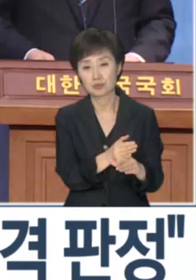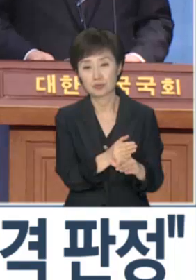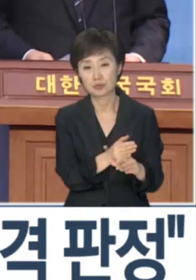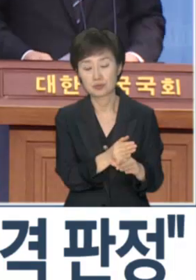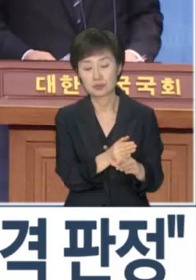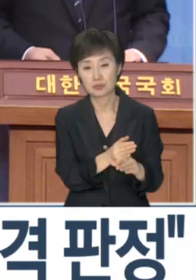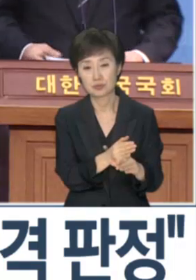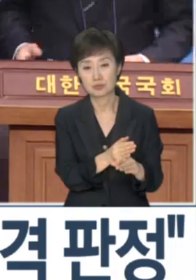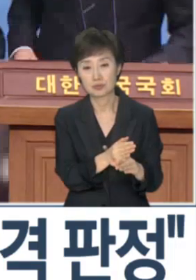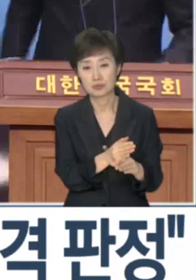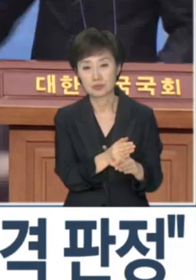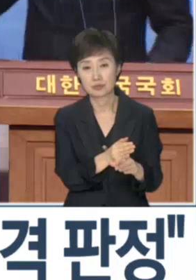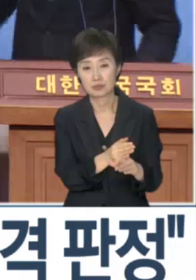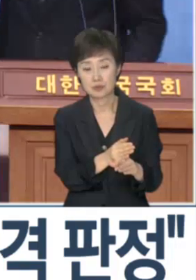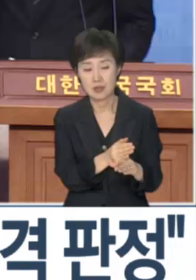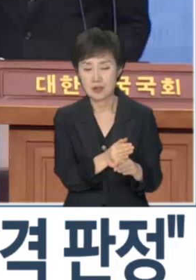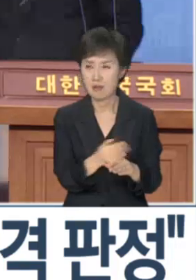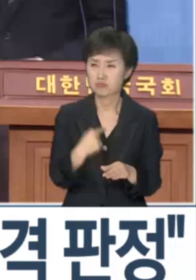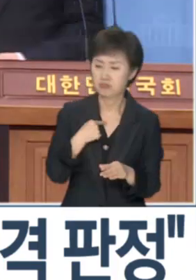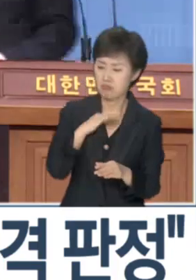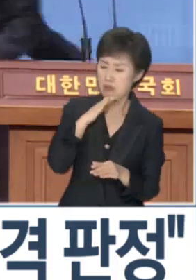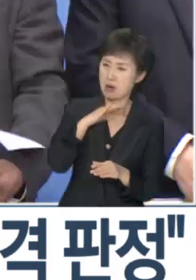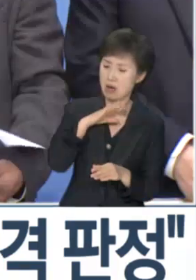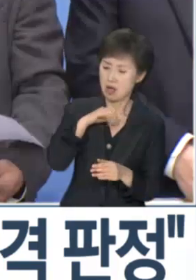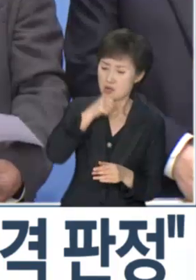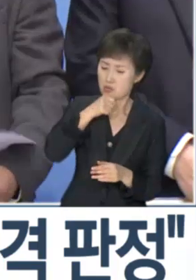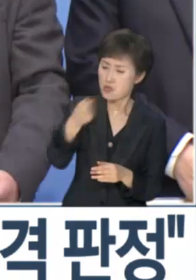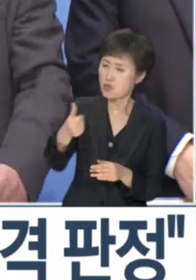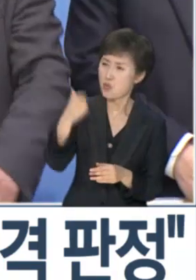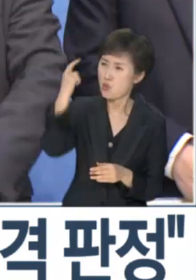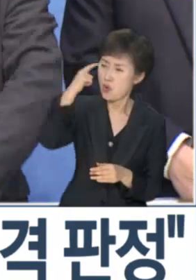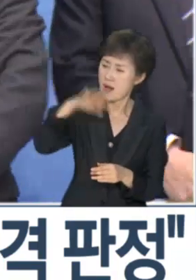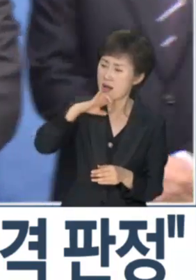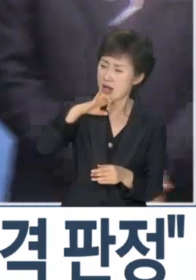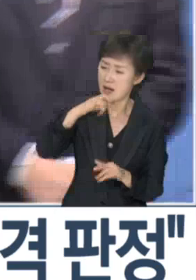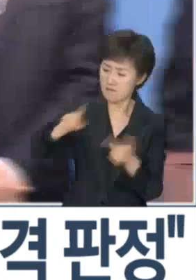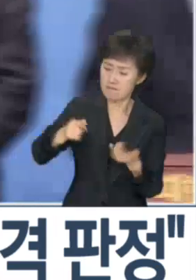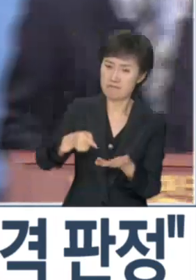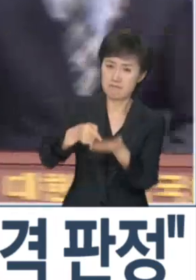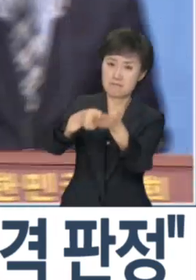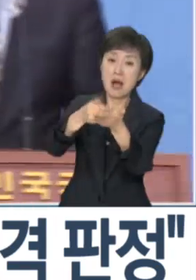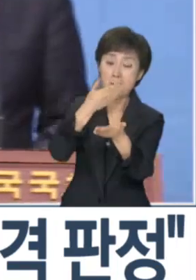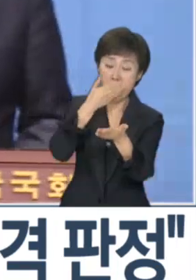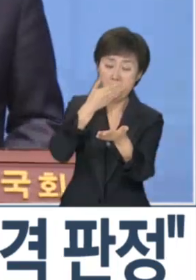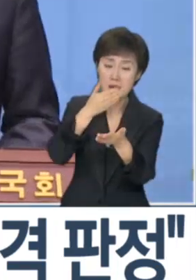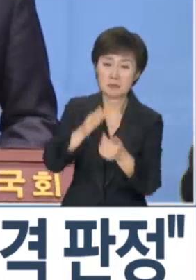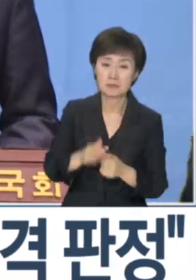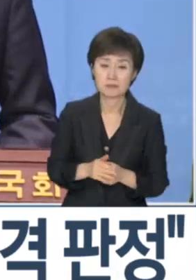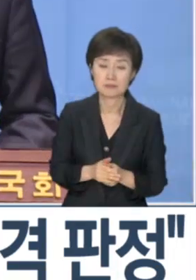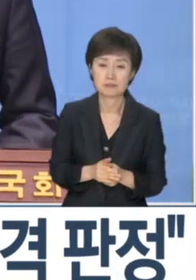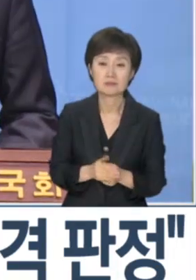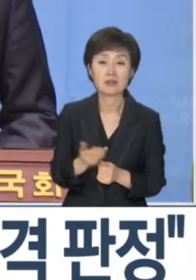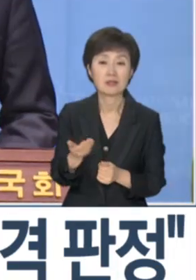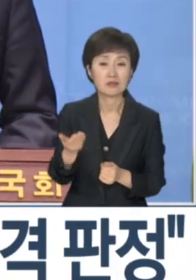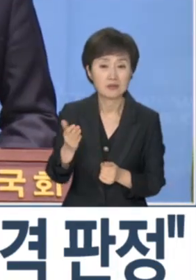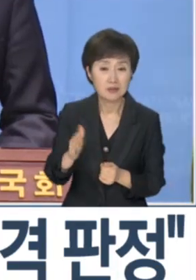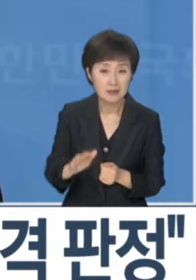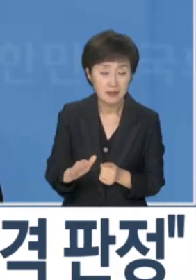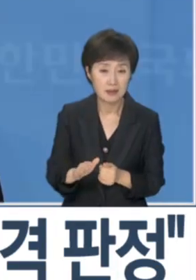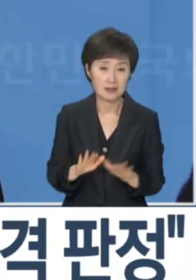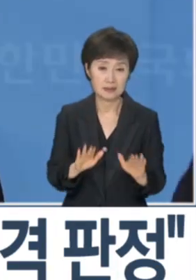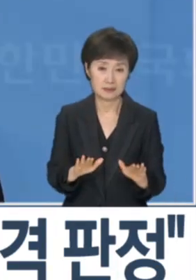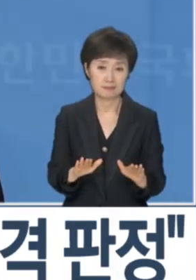대한 뭐 불만이라든가 그런 것들이 있으면 이제 이 신청을 통해서 해야 되는데 그럼에도 불구하고